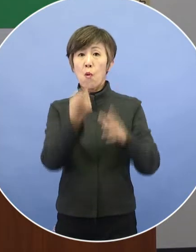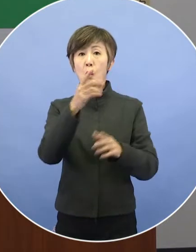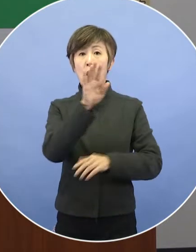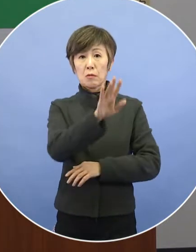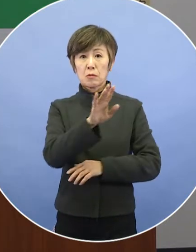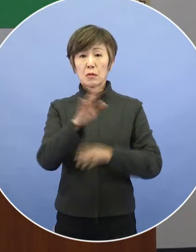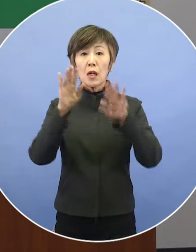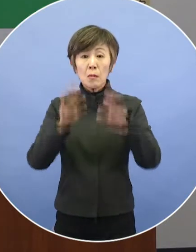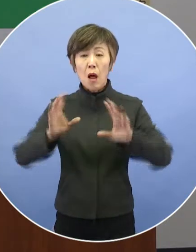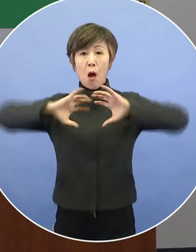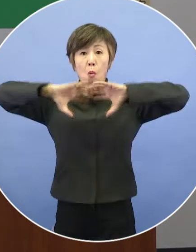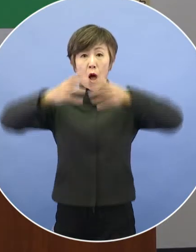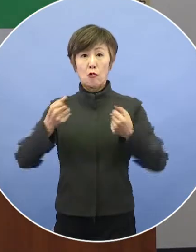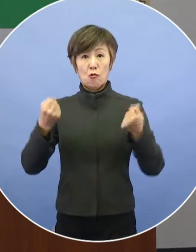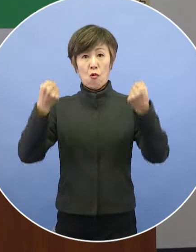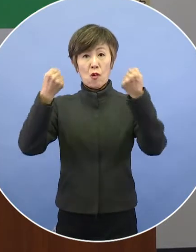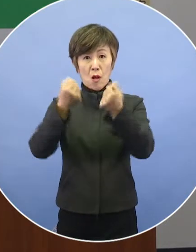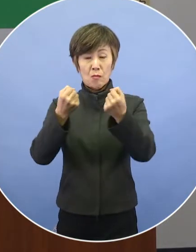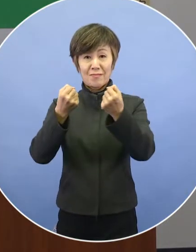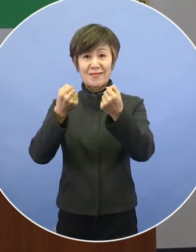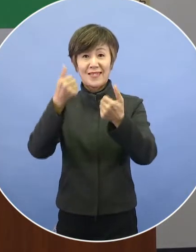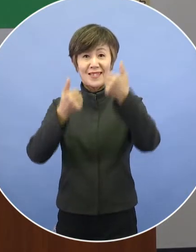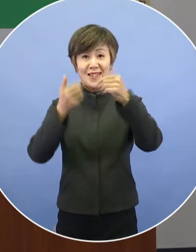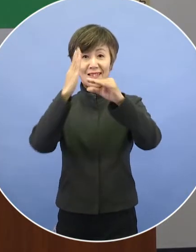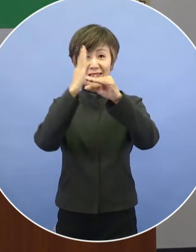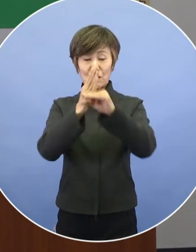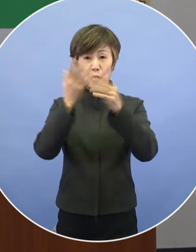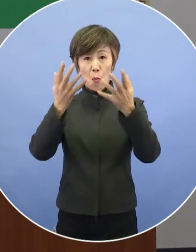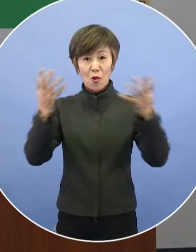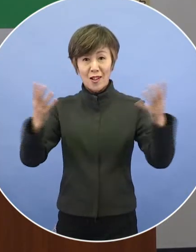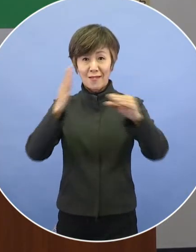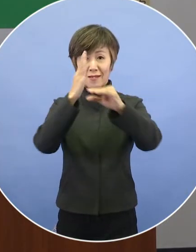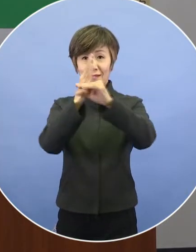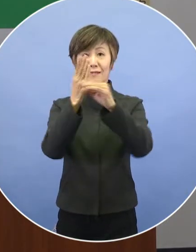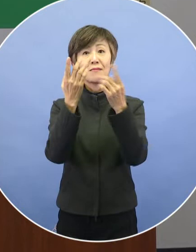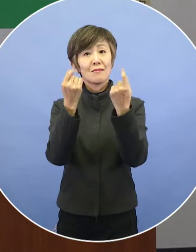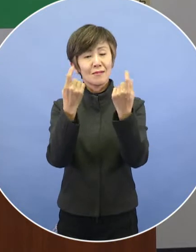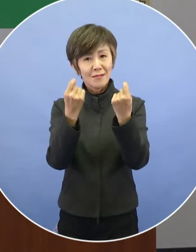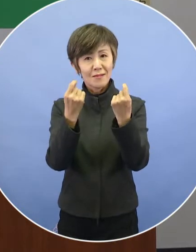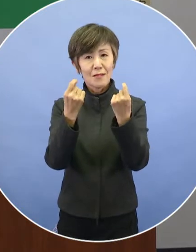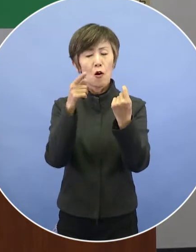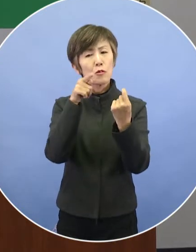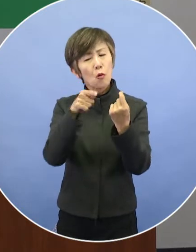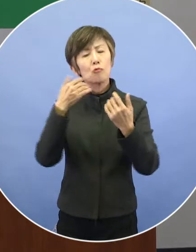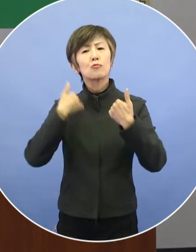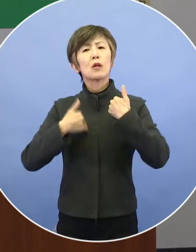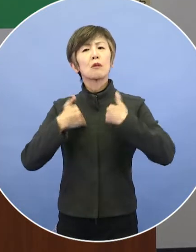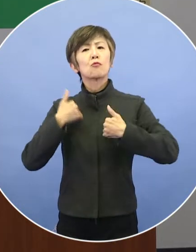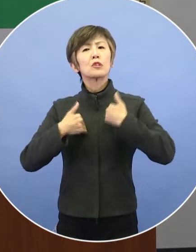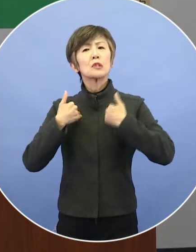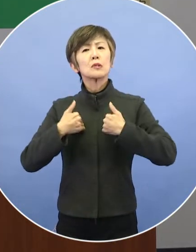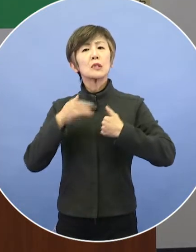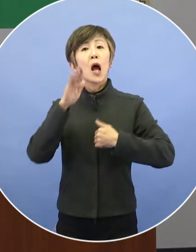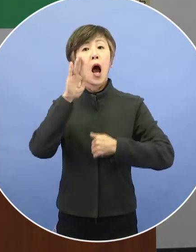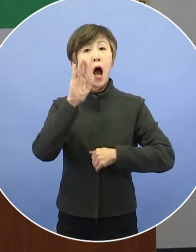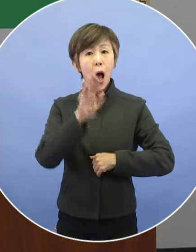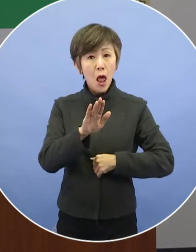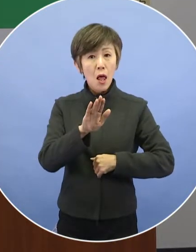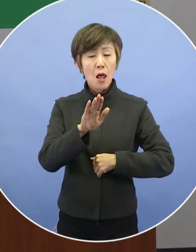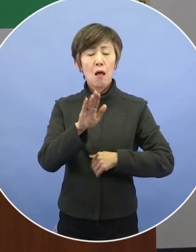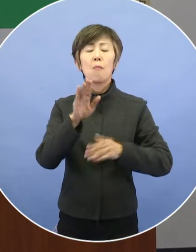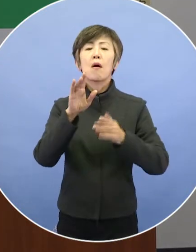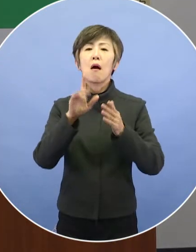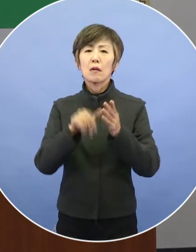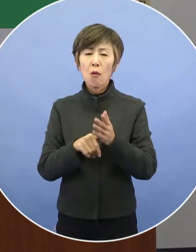今ワールドカップもですねあの開かれておりましてどんどん盛り上がっているところですがそういうお楽しみということがあるのであれば